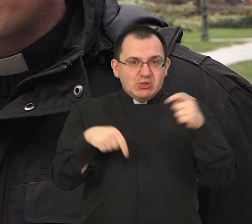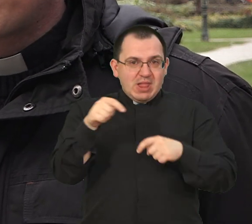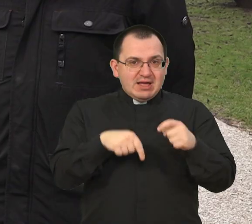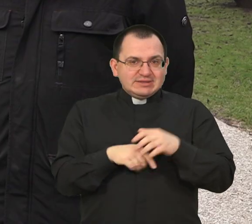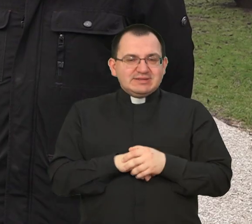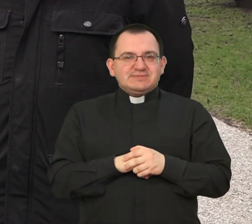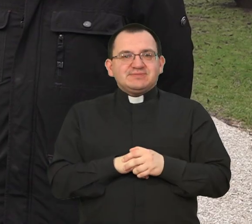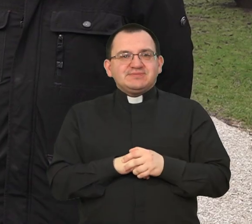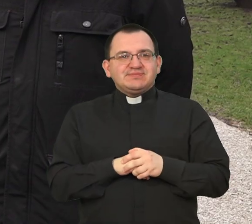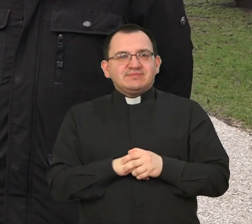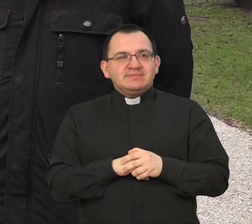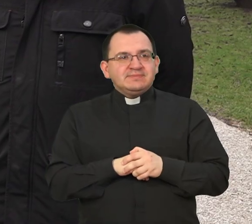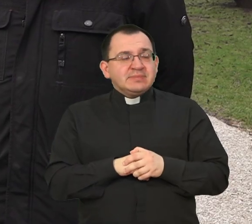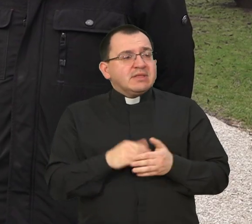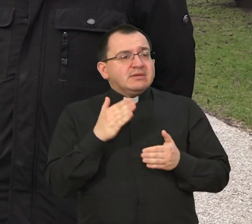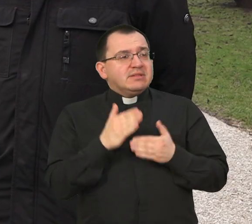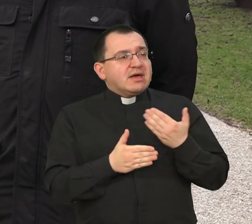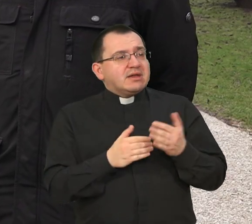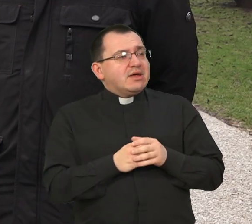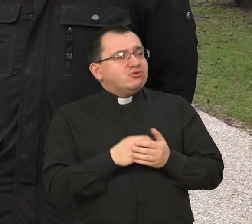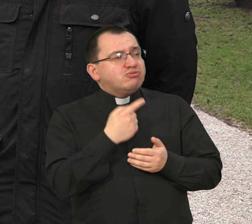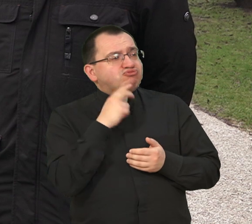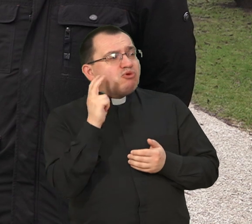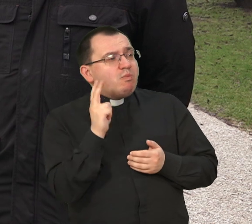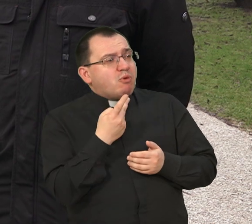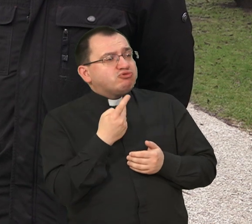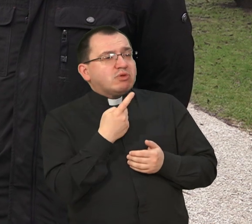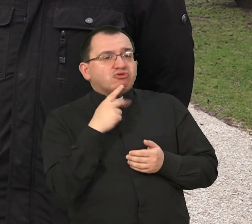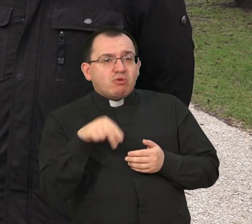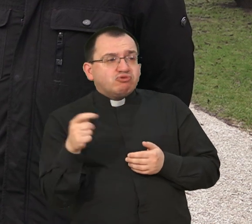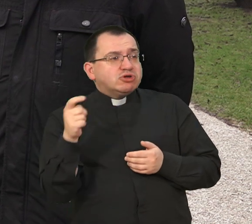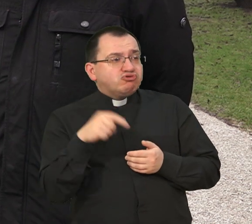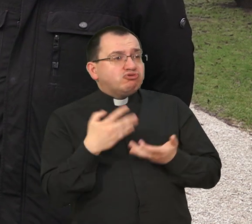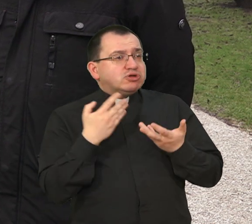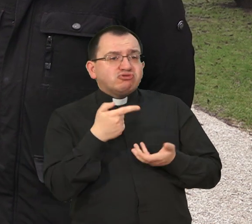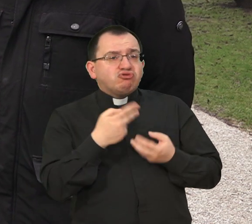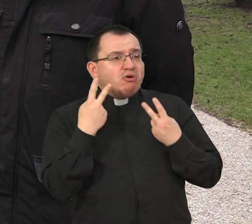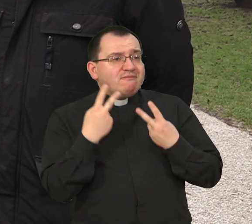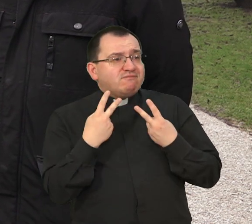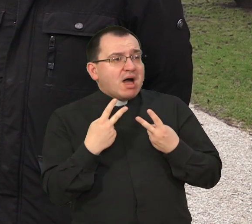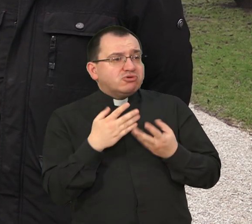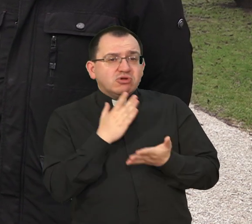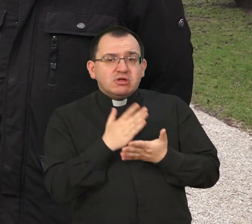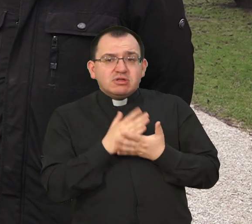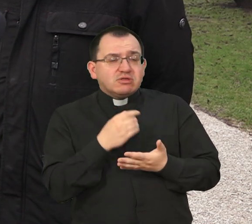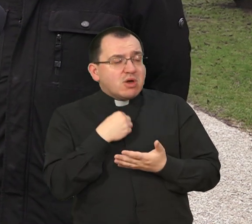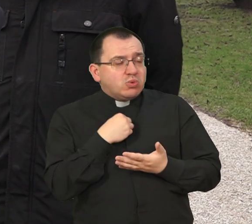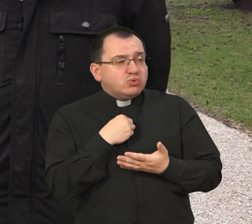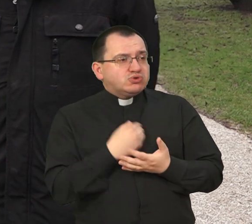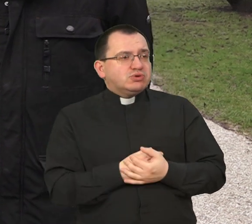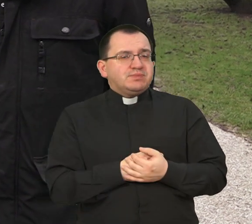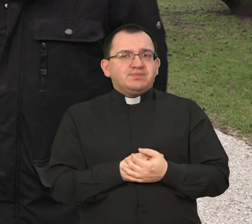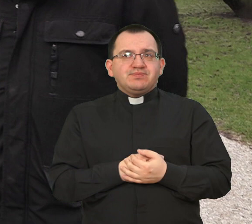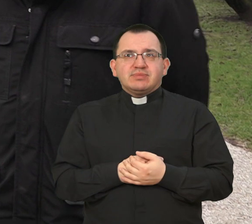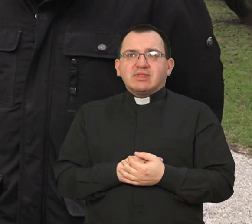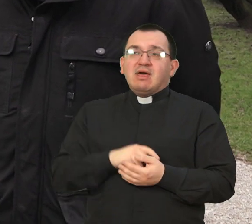razvijati. Veličasni Mlakar, na kraju, tko je pozvan na ovu duhovnu obnovu i zašto je to dobro za svakog vjernika, za svaku dušu? Pa svi